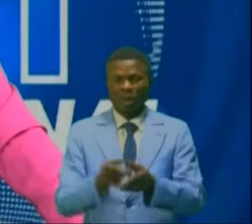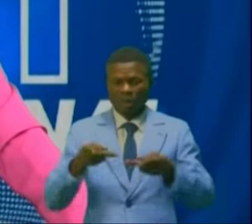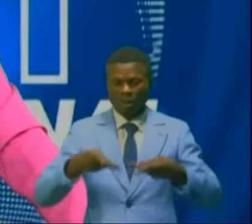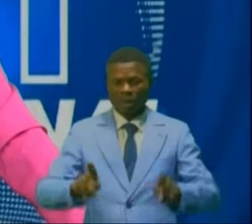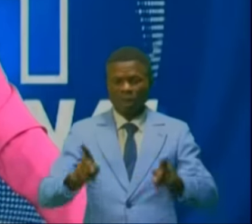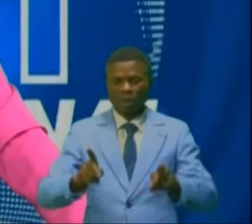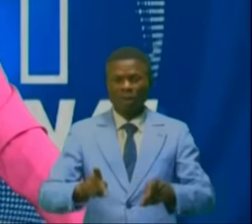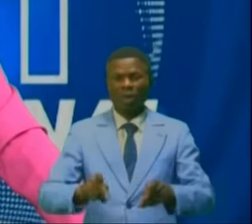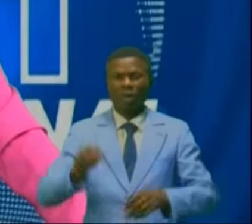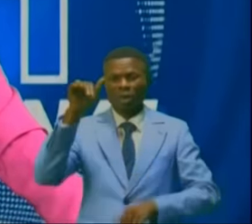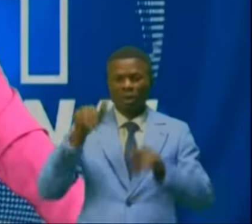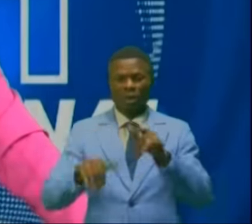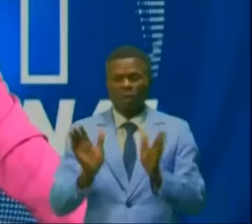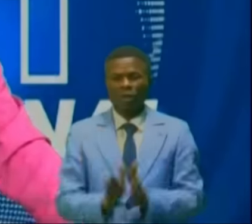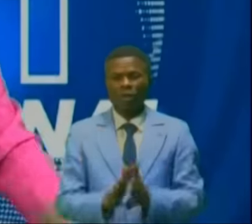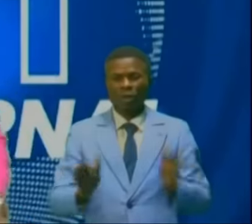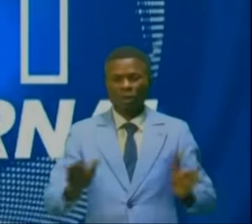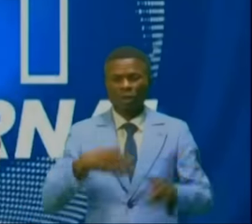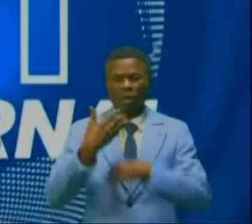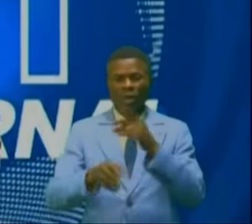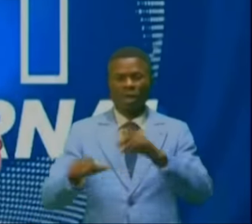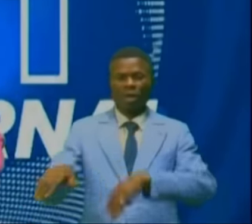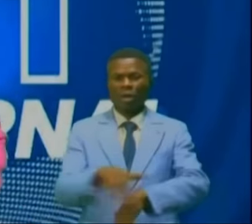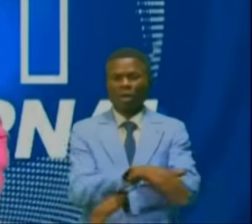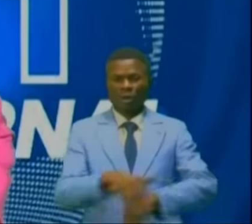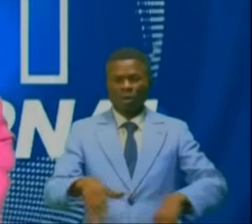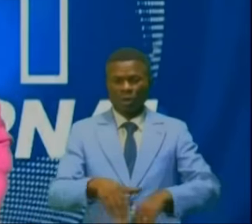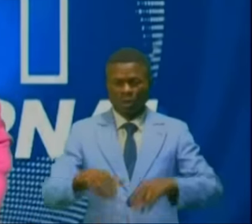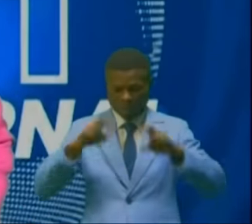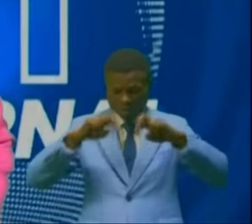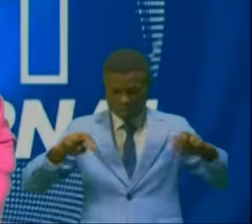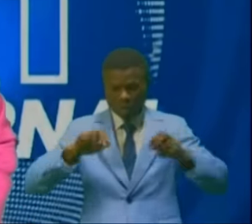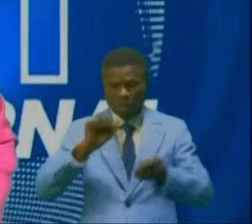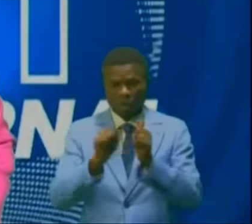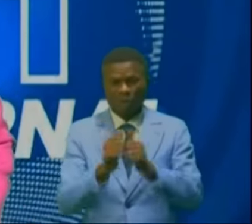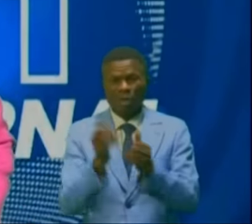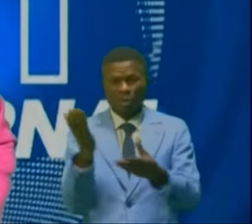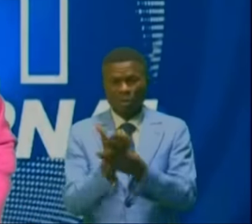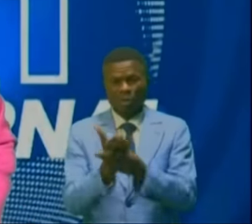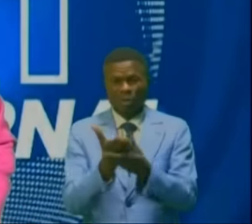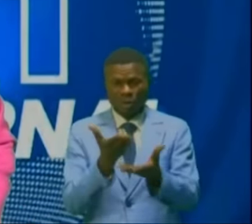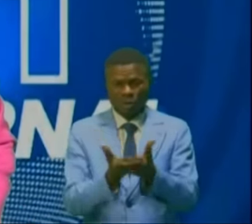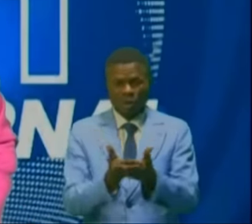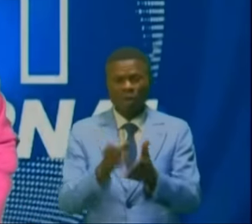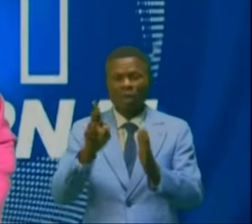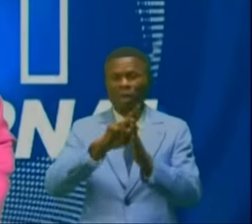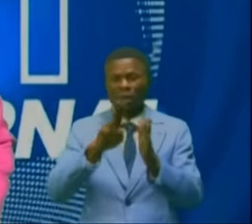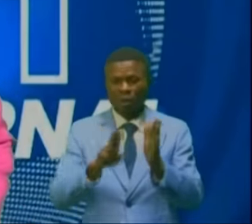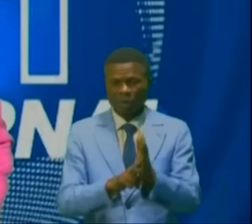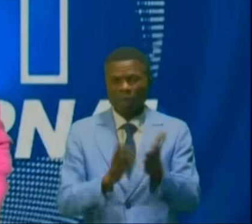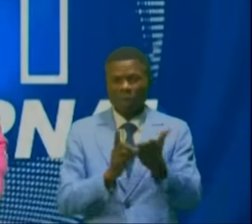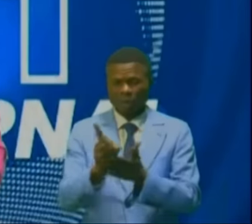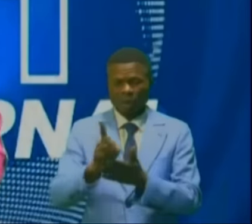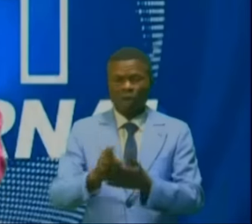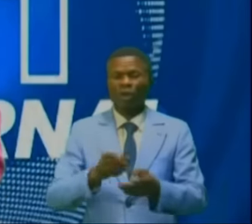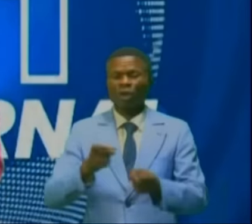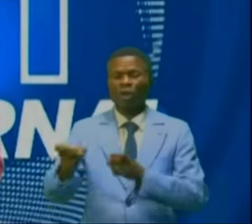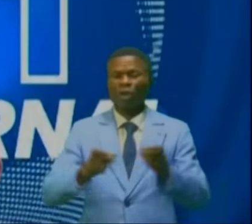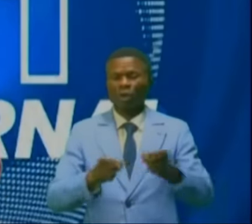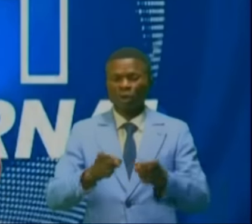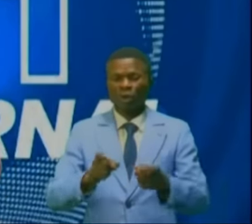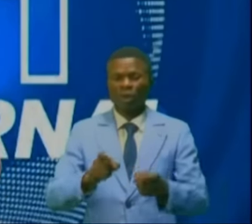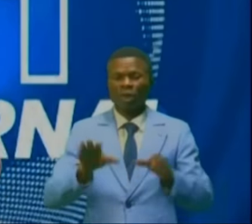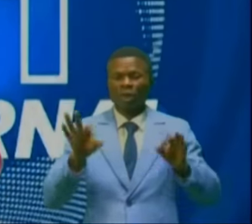du secrétaire général aux affaires foncières d'analyser le contenu du document des règles de droit sur la gestion